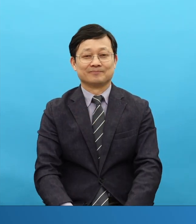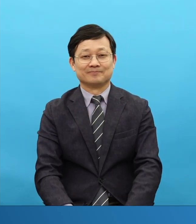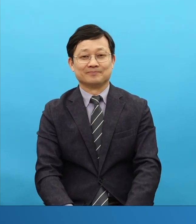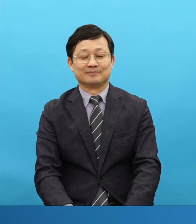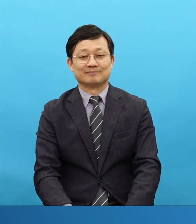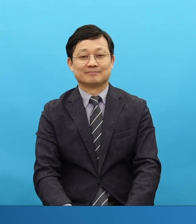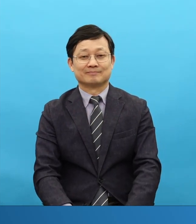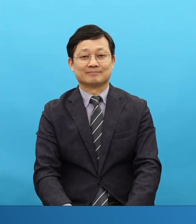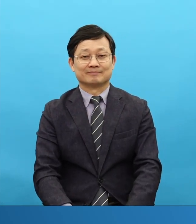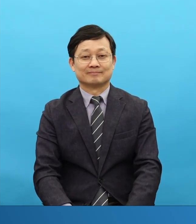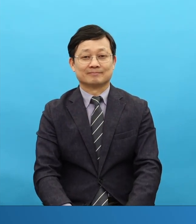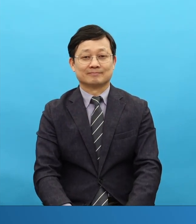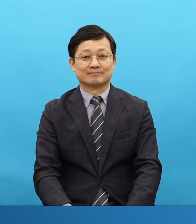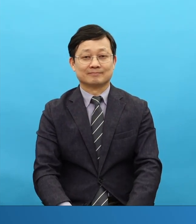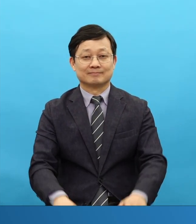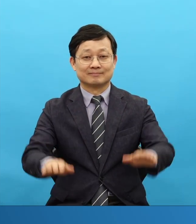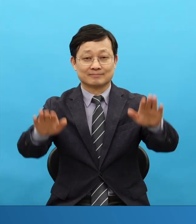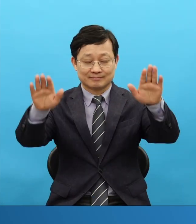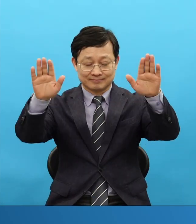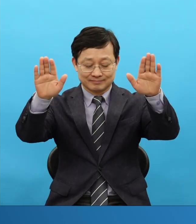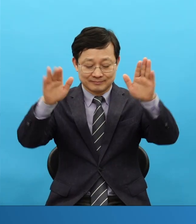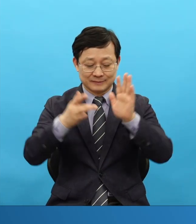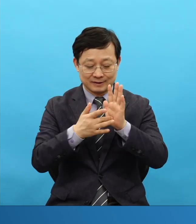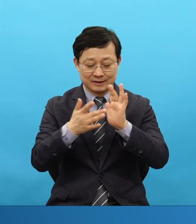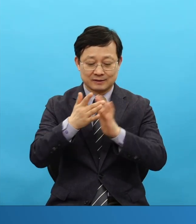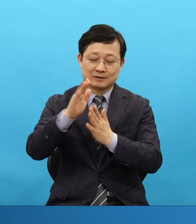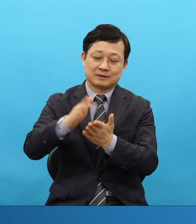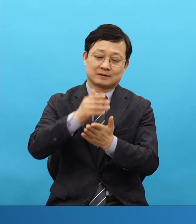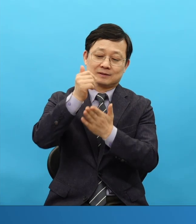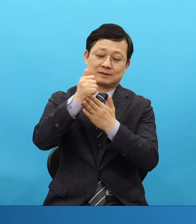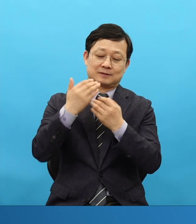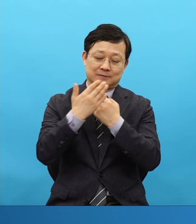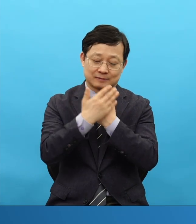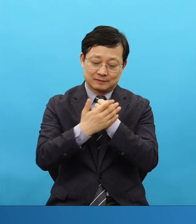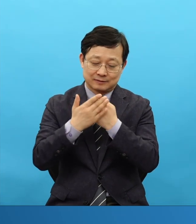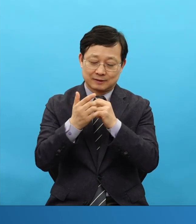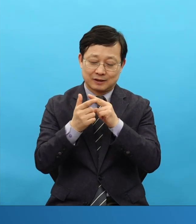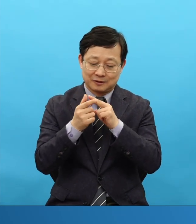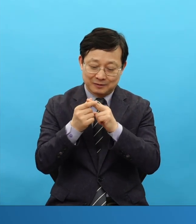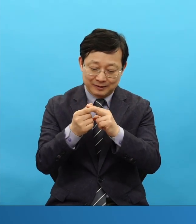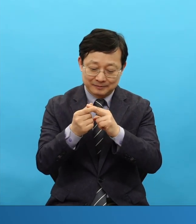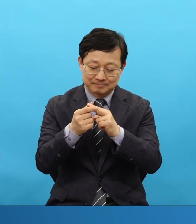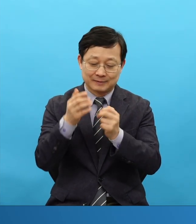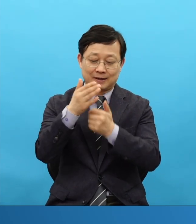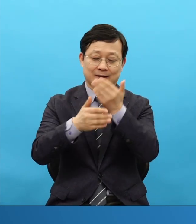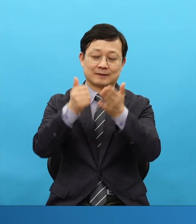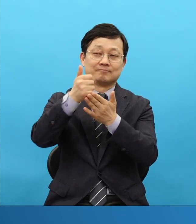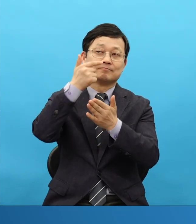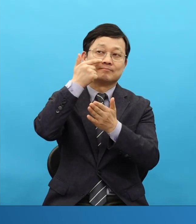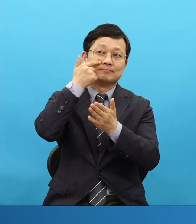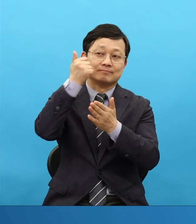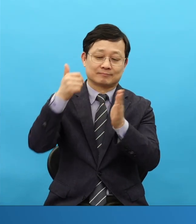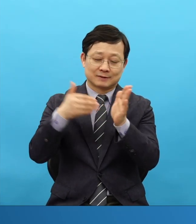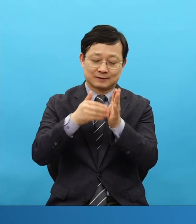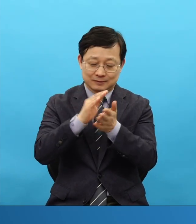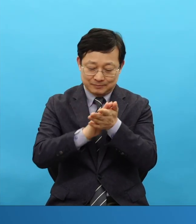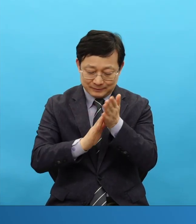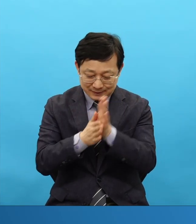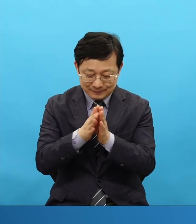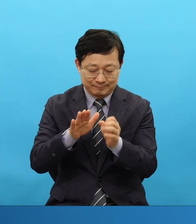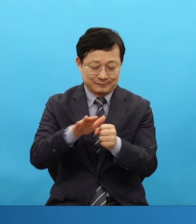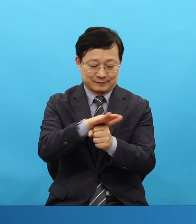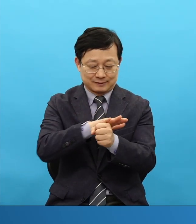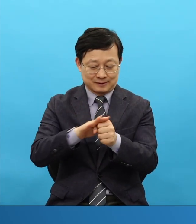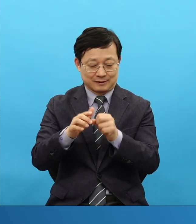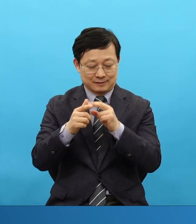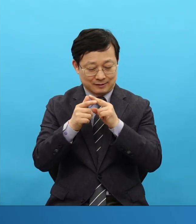understands those tears and the mission. 우리 주 예수 그리스도의 은혜와 Now may the grace of our Lord Jesus 하나님 Christ 아버지의 극진하신 and 사랑하심과 the